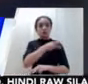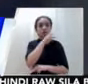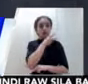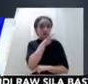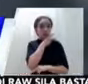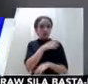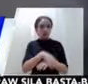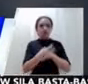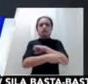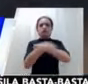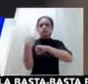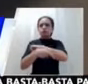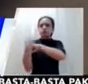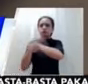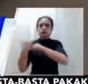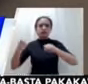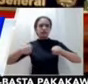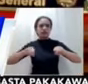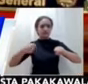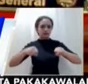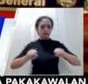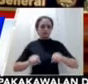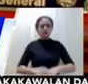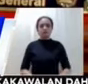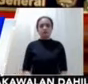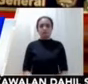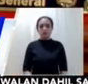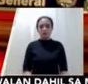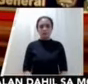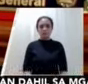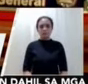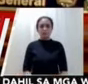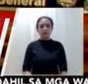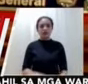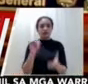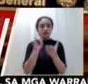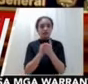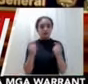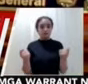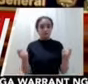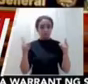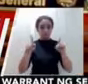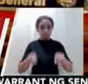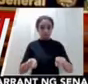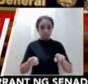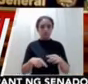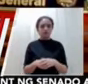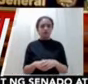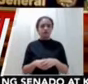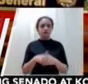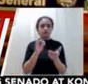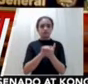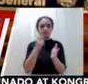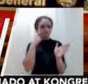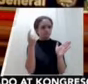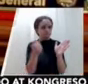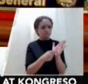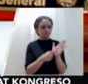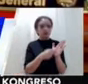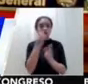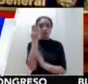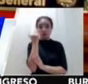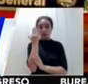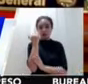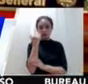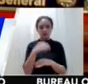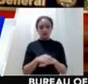ng mga motorsiklo. Itong insidente na ito ay binigyan pansin ng ating intelligence operative kasi